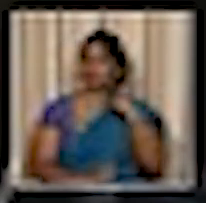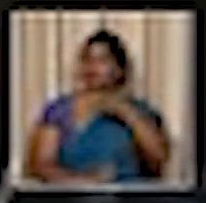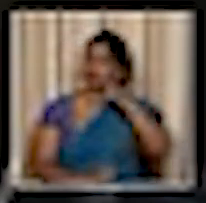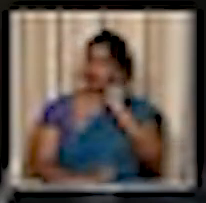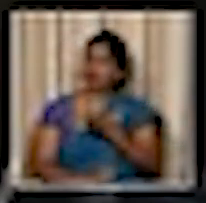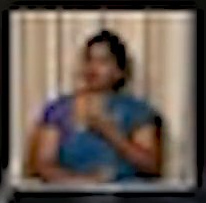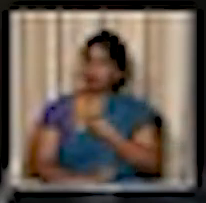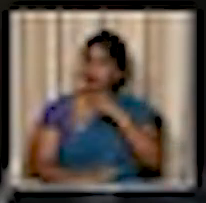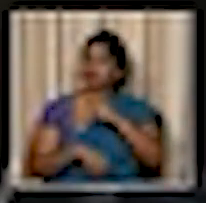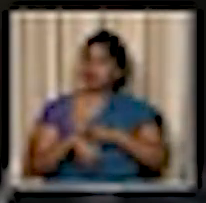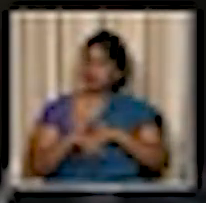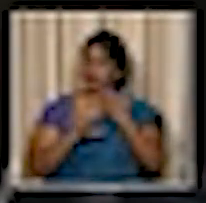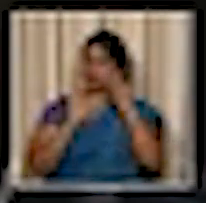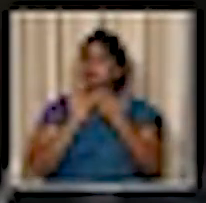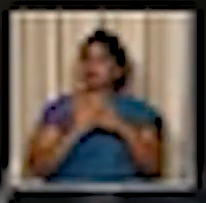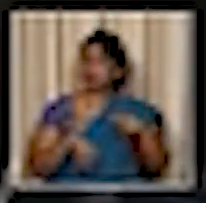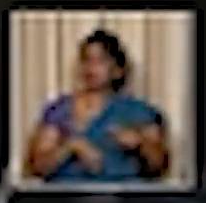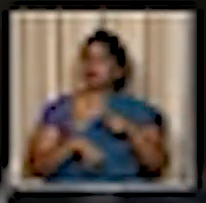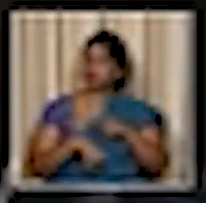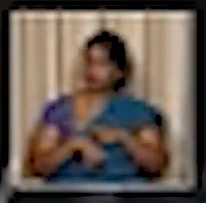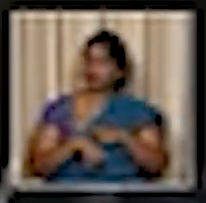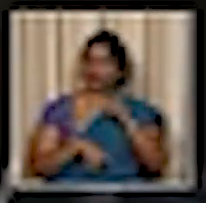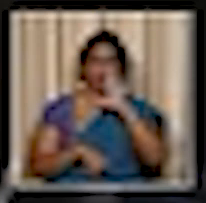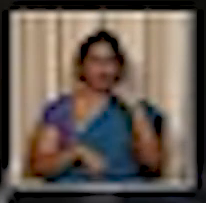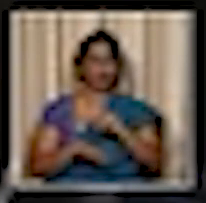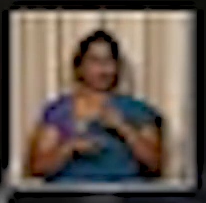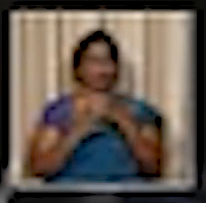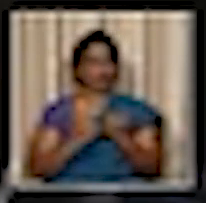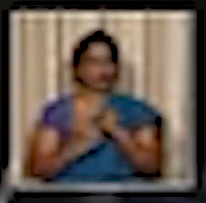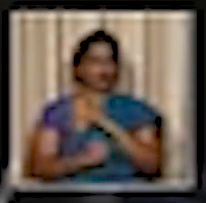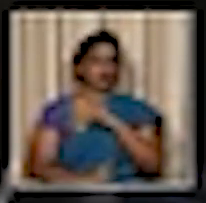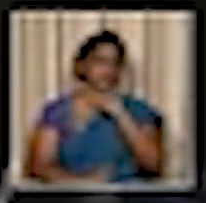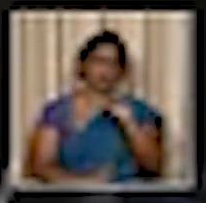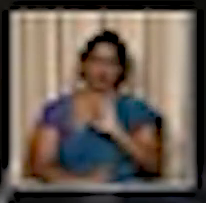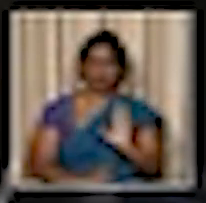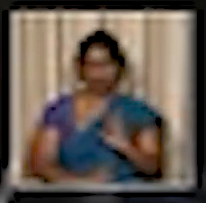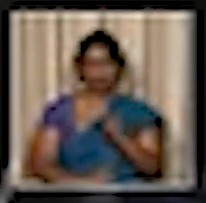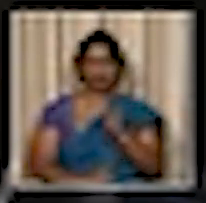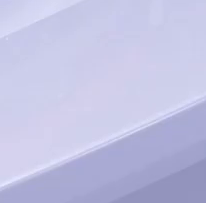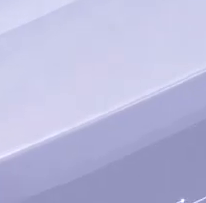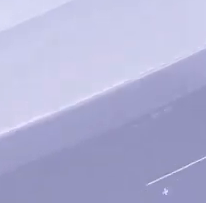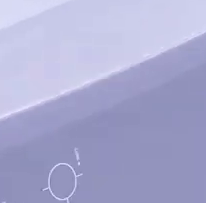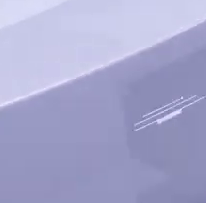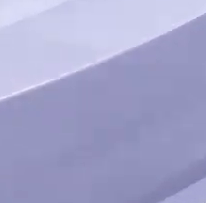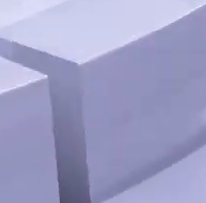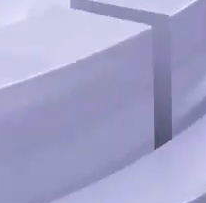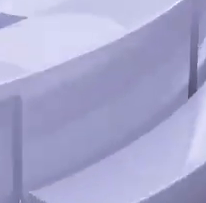අවසරය ඉල්ලන ඒ අවස්ථාවේදී ඉදිරිපත් කරන්න, මේ අවස්ථාවේදී ඔවුන් කැඳවන්න ඕනේ කියලා ඉල්ලීමක් මම කරන්නේ නැහැ. ඔබතුමාට බොහොම ස්තුතියි.